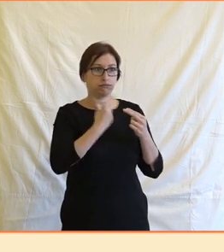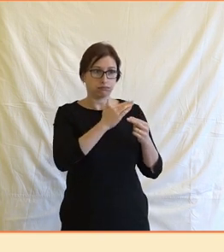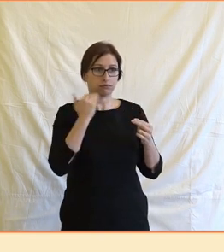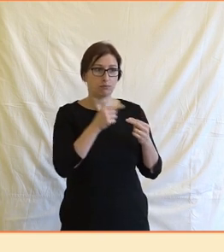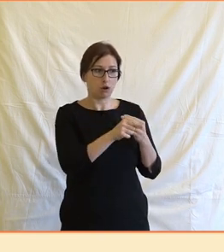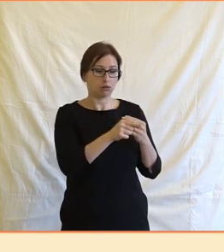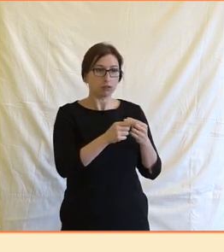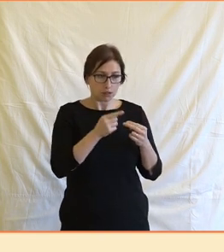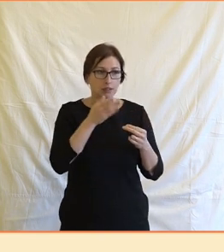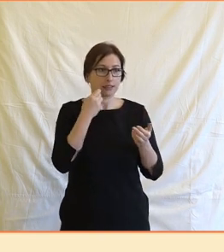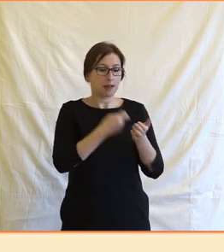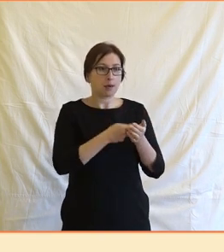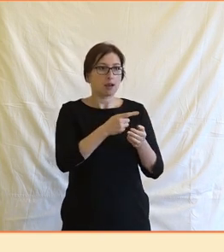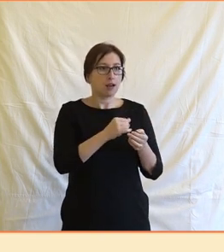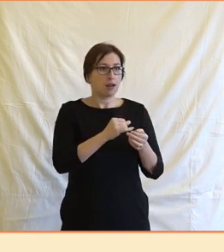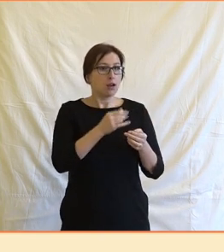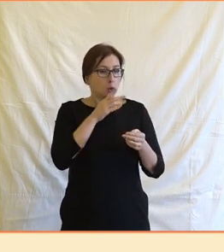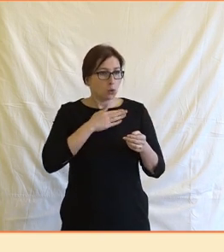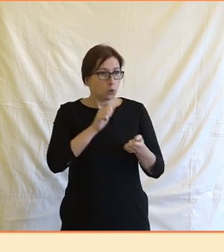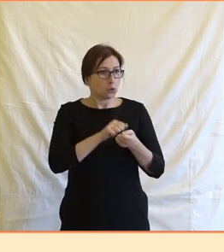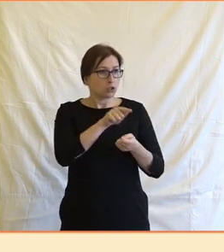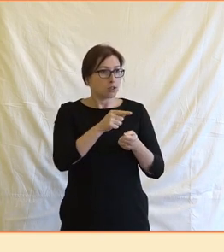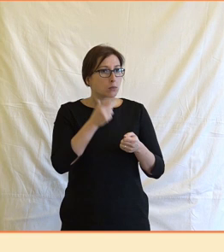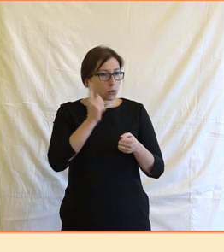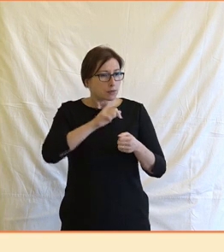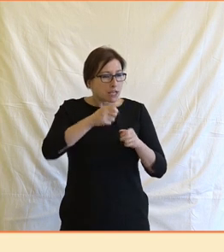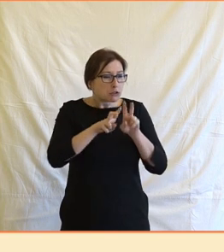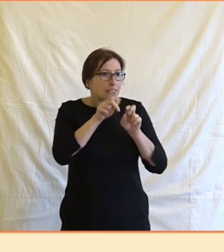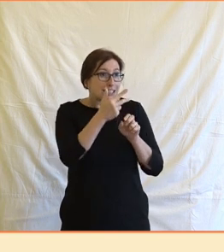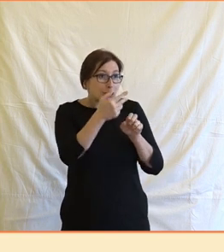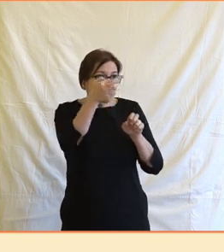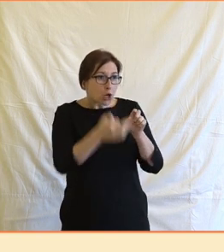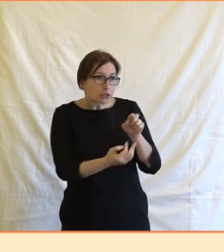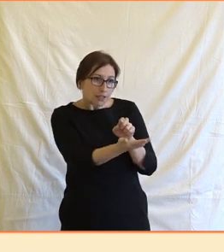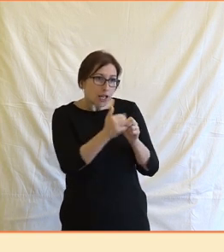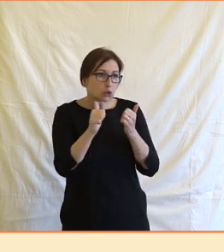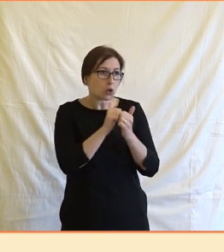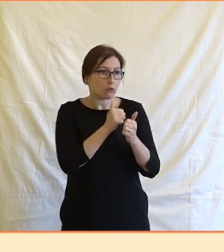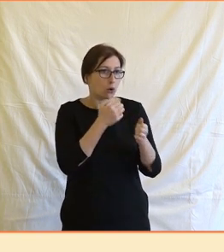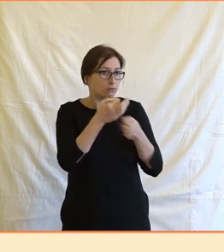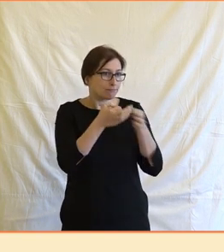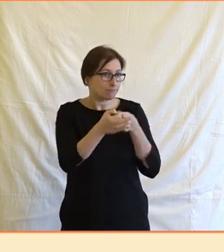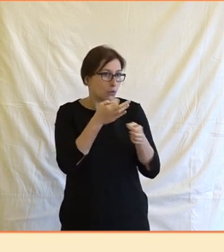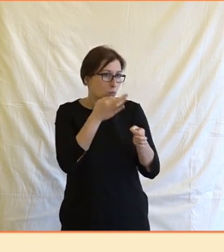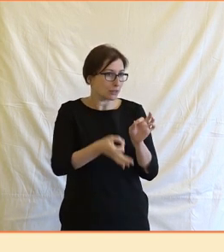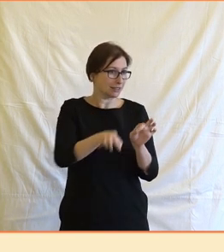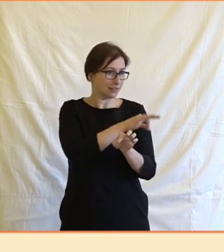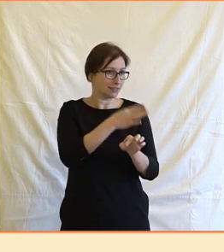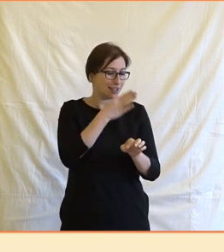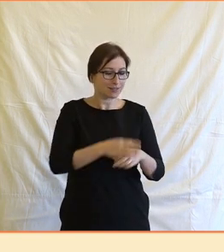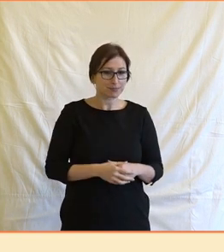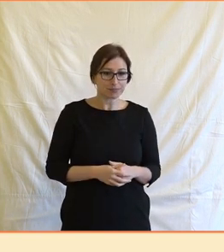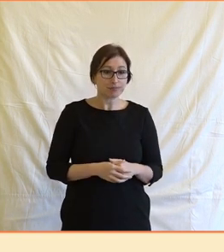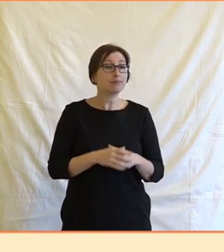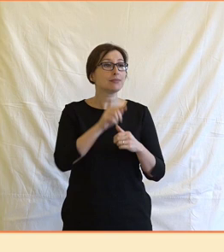jejich rozhodný přístup budeme muset dále prozkoumat. A to je tedy k